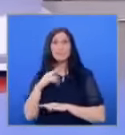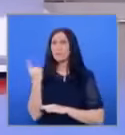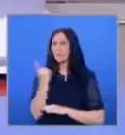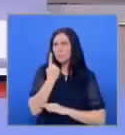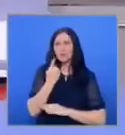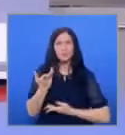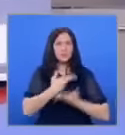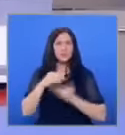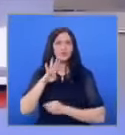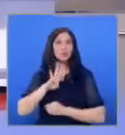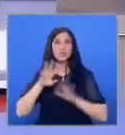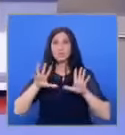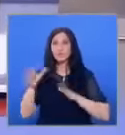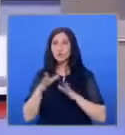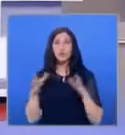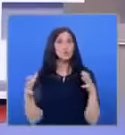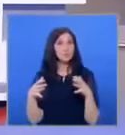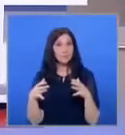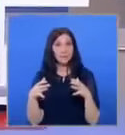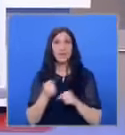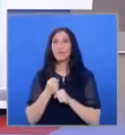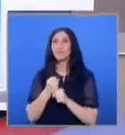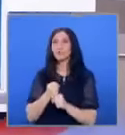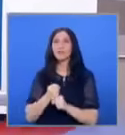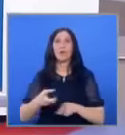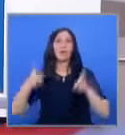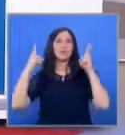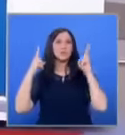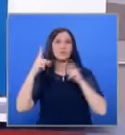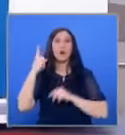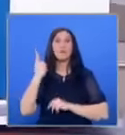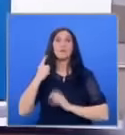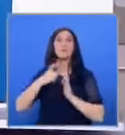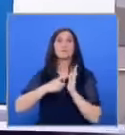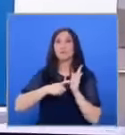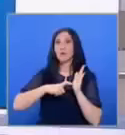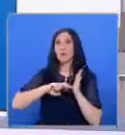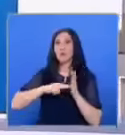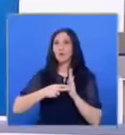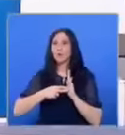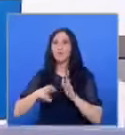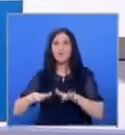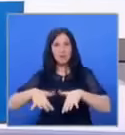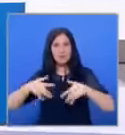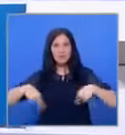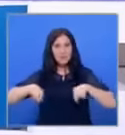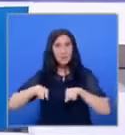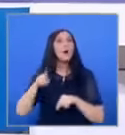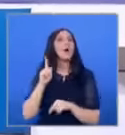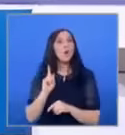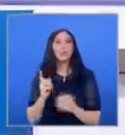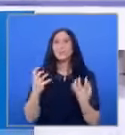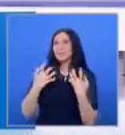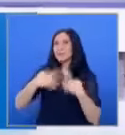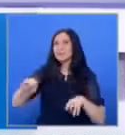първото заседание на 49-то Народно събрание, депутатите гласуваха първия си законопроект в пленарната зала. И той е за механизма